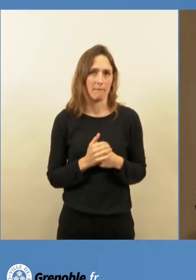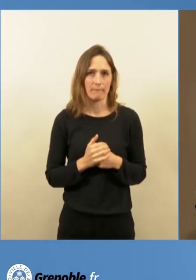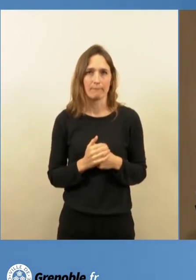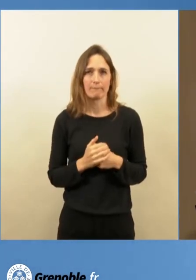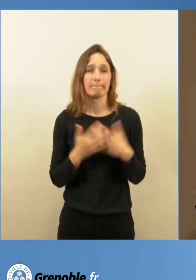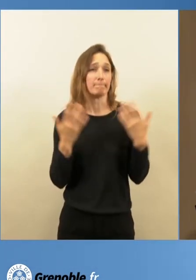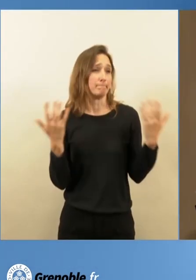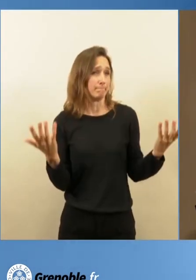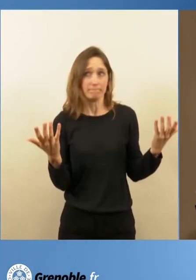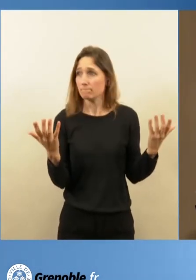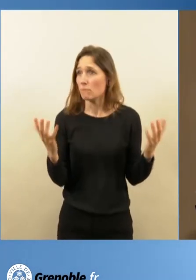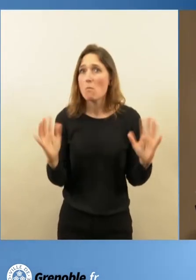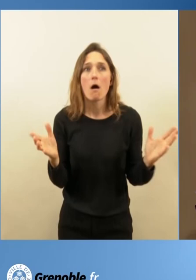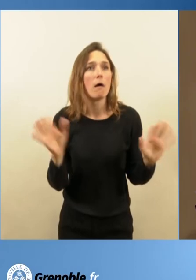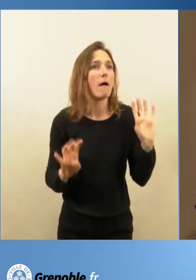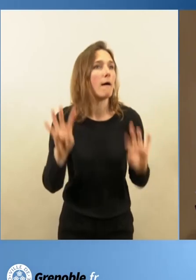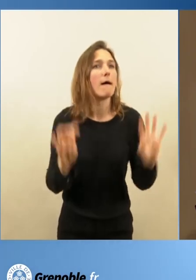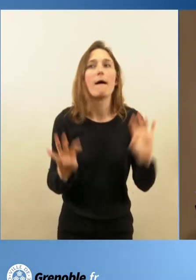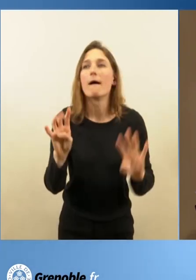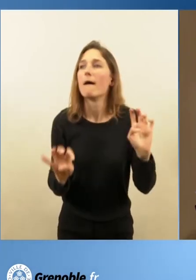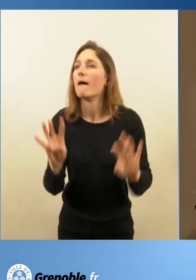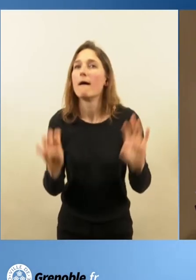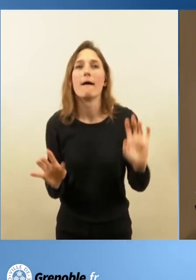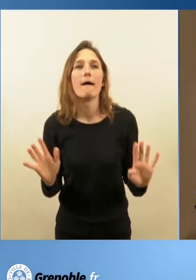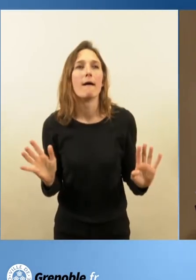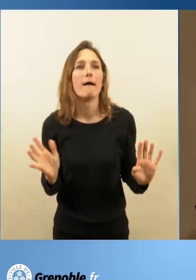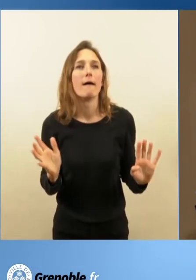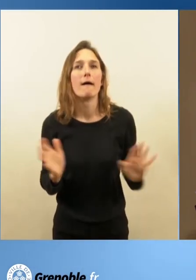comment comment